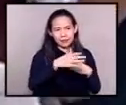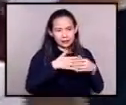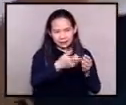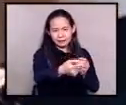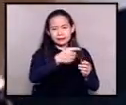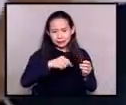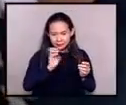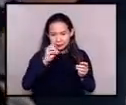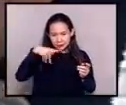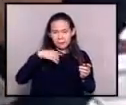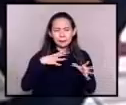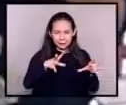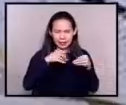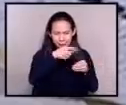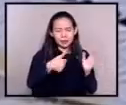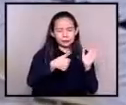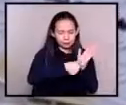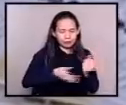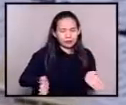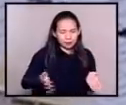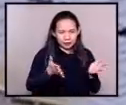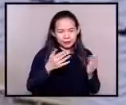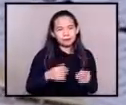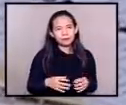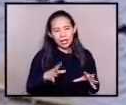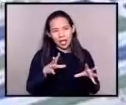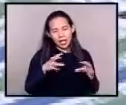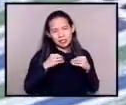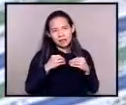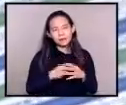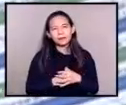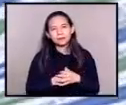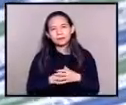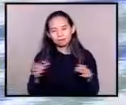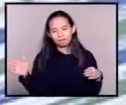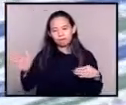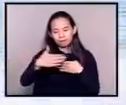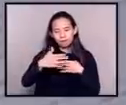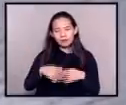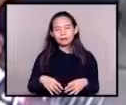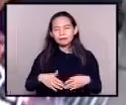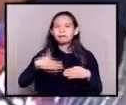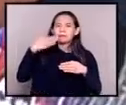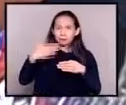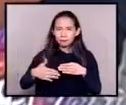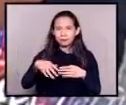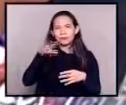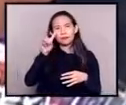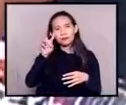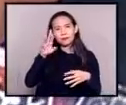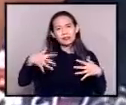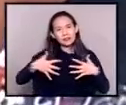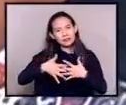kanilang eskwelahan o doon sa mga corresponding polling precincts. Pagdating naman doon sa mga VRM, VCM, nako, meron din